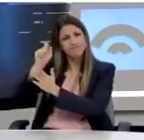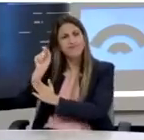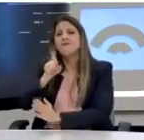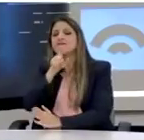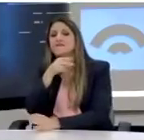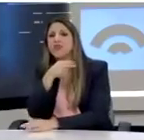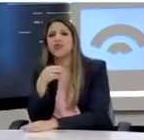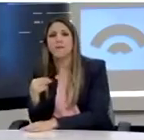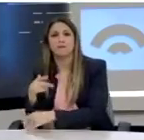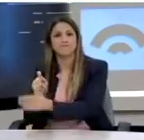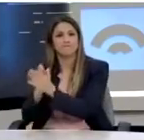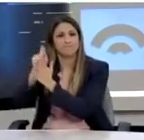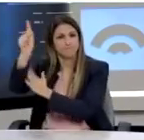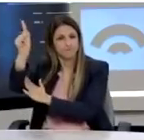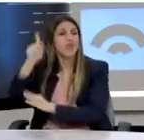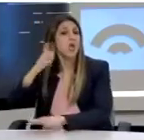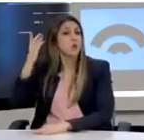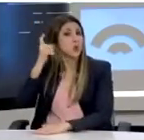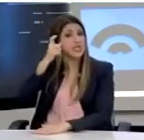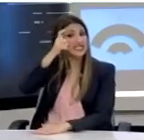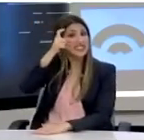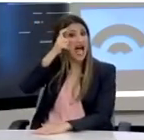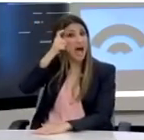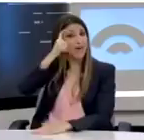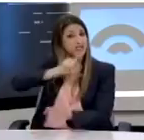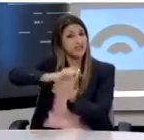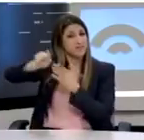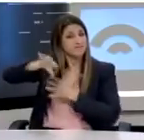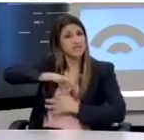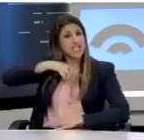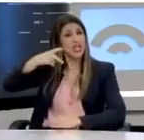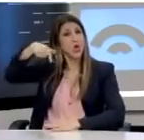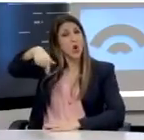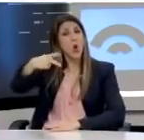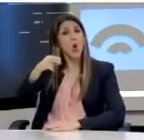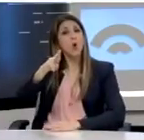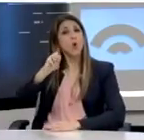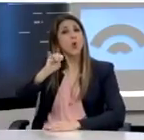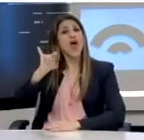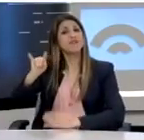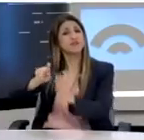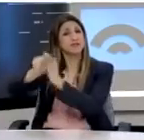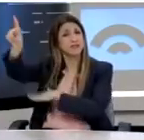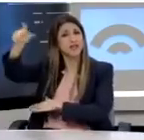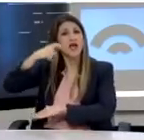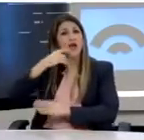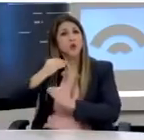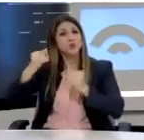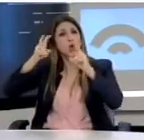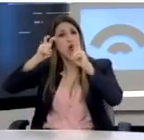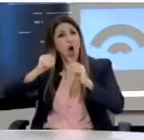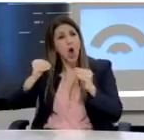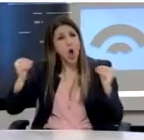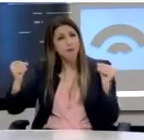θέματα. Και τι έλεγε ο κ. Σαμαράς τότε στο γράμμα που έστειλε στον κ. Γκουρεύσκη? Ότι ο έλεγχος του τρόπου που παρουσιάζουν την ιστορία